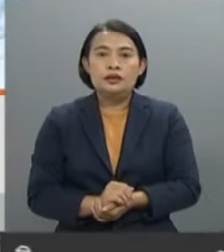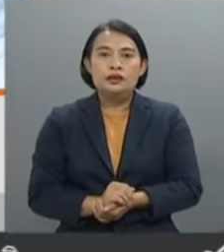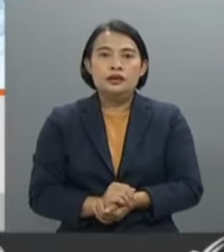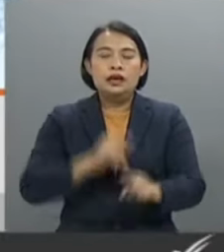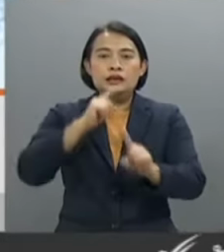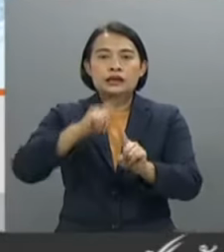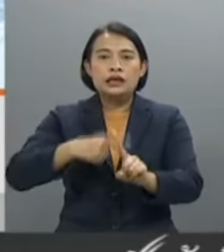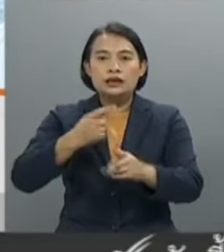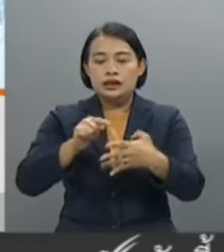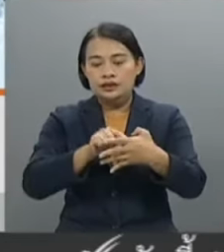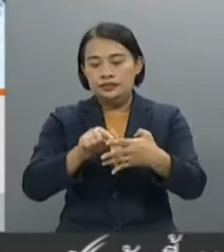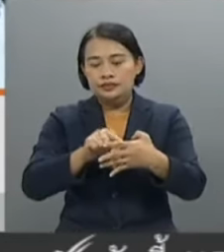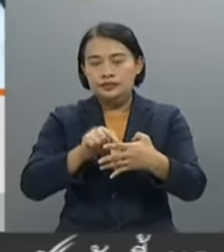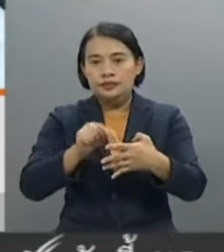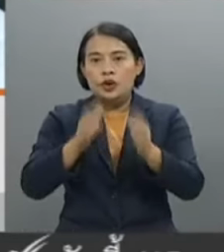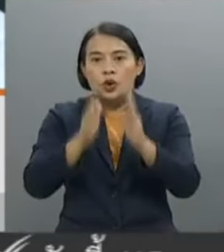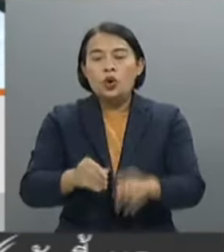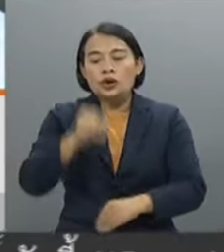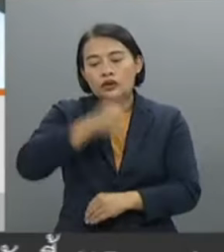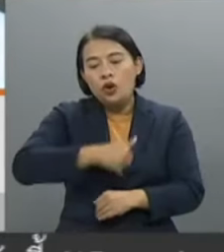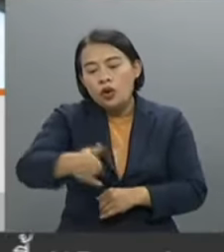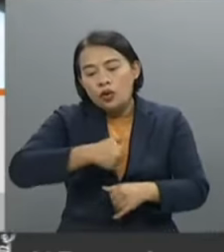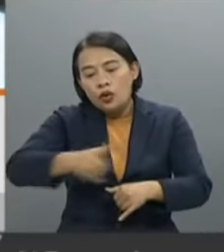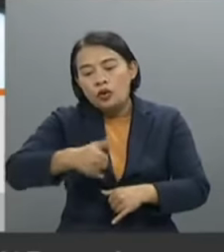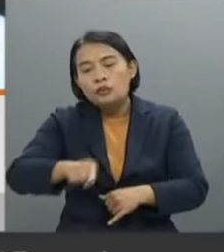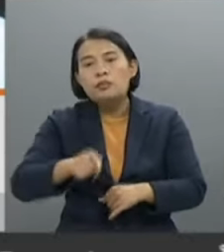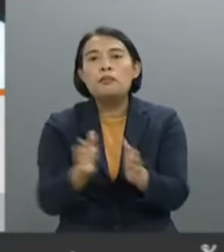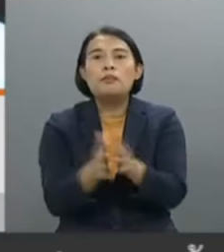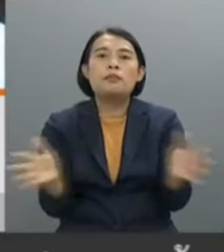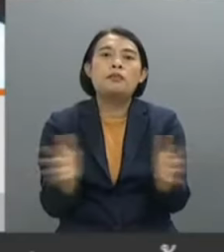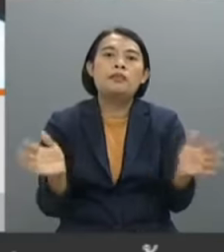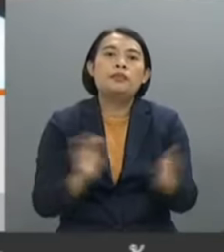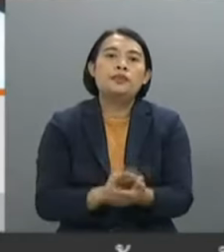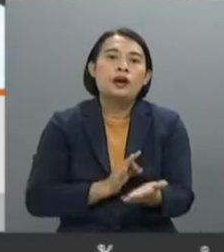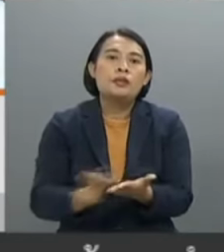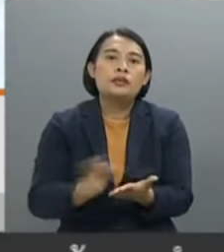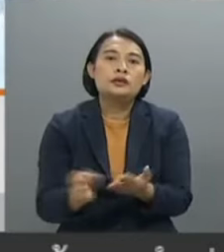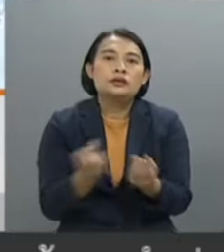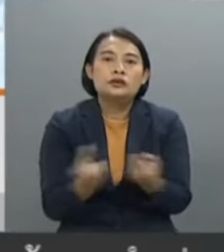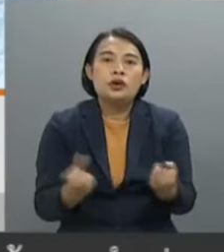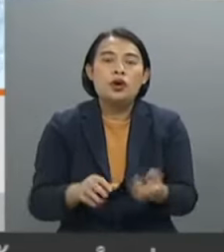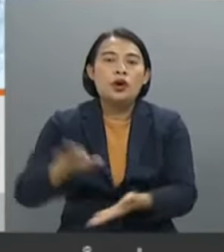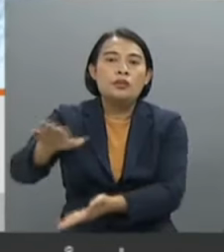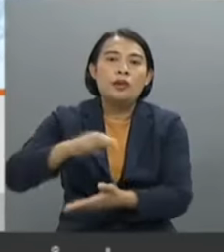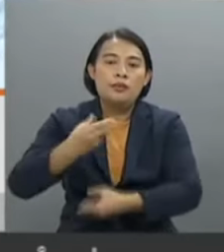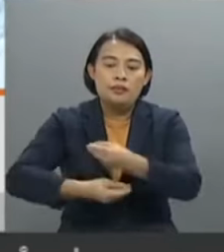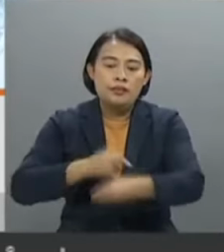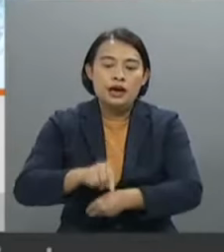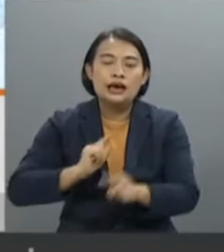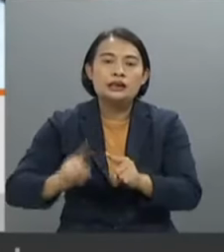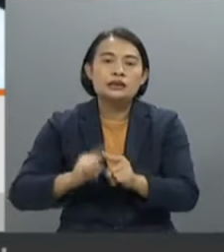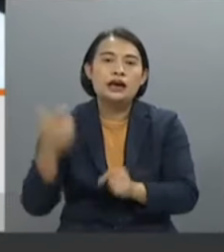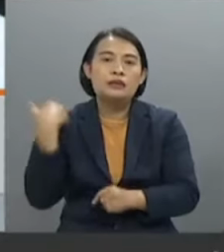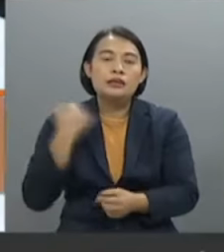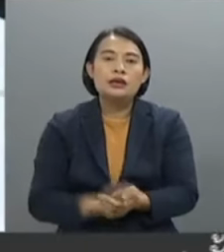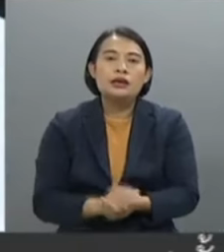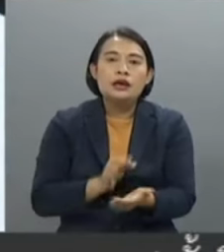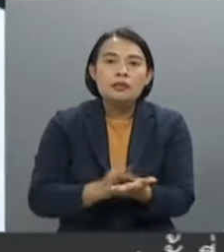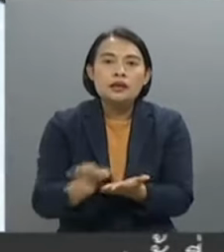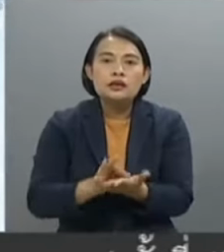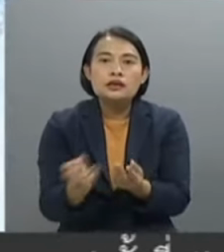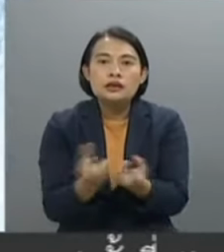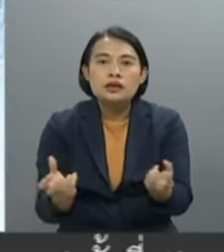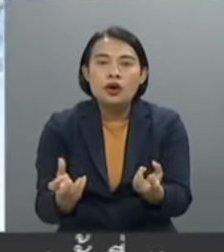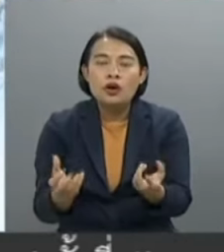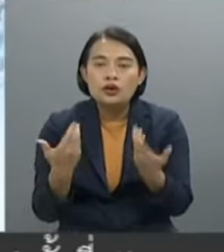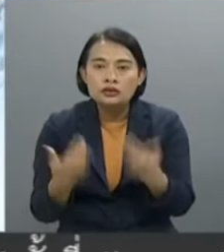ก็คนที่เขานำมาซื้อของเพื่อเอาไปขายอะค่ะเขาก็ออกมาเพื่อซื้อวัสดุเพื่อจะนำออกไปจำหน่าย